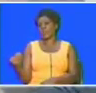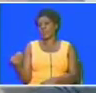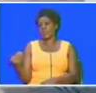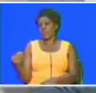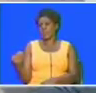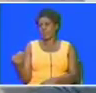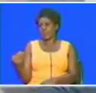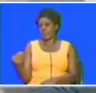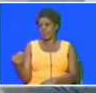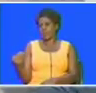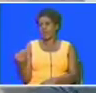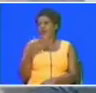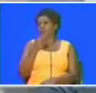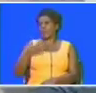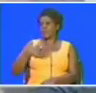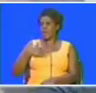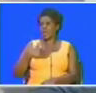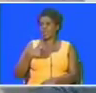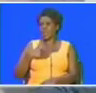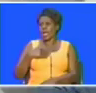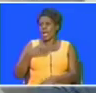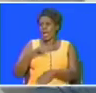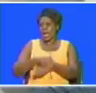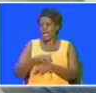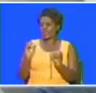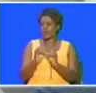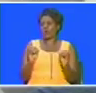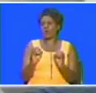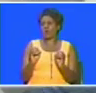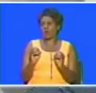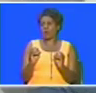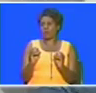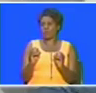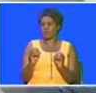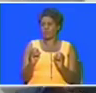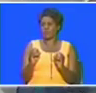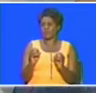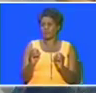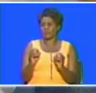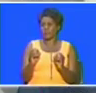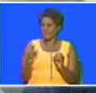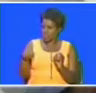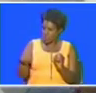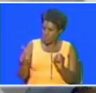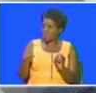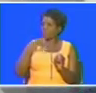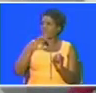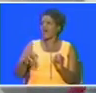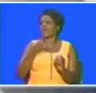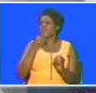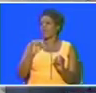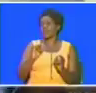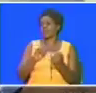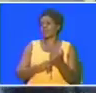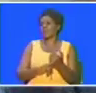vitu huku nje unasema mume wangu hapati riziki. Sijui kunafanyika vipi na mikosi kazini na mkosi kila mahali. Ni wewe mwenyewe.